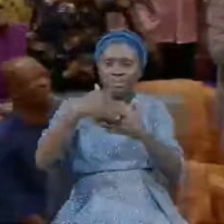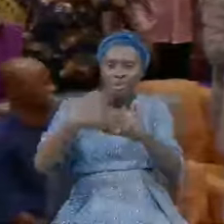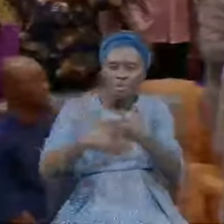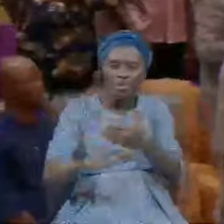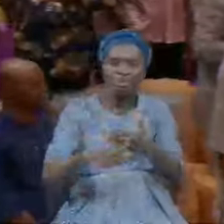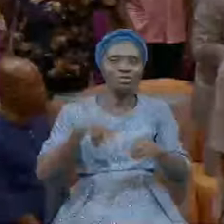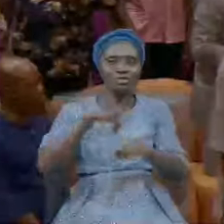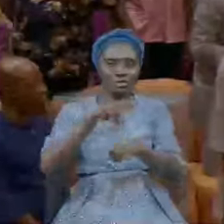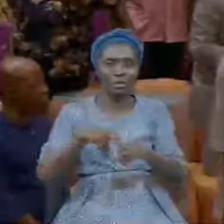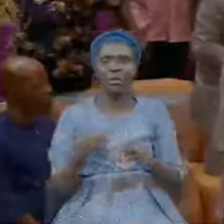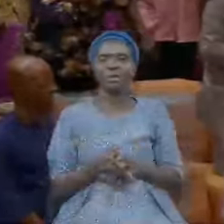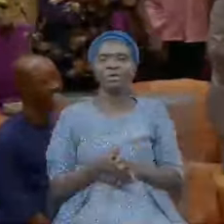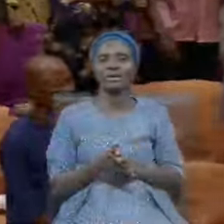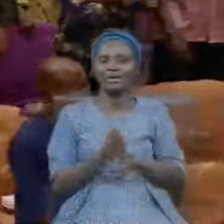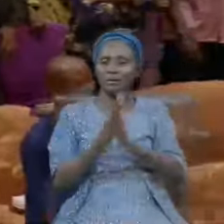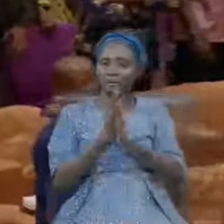de l'ordinaire.